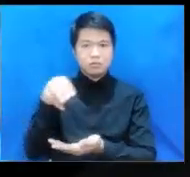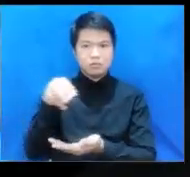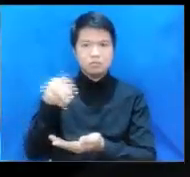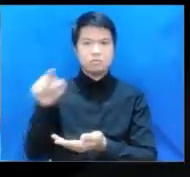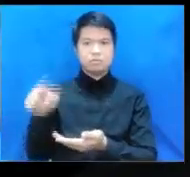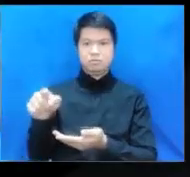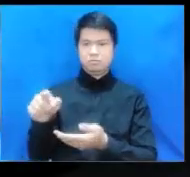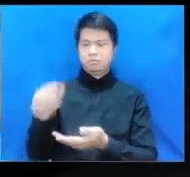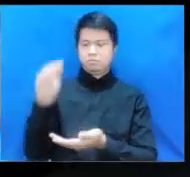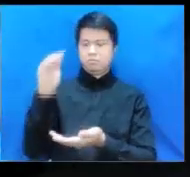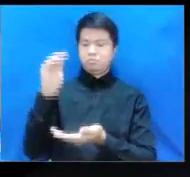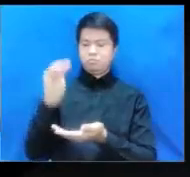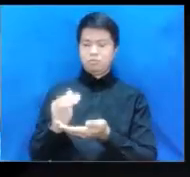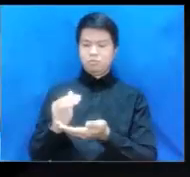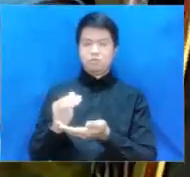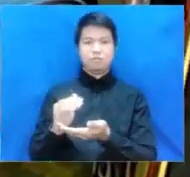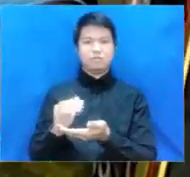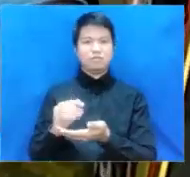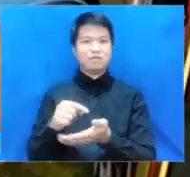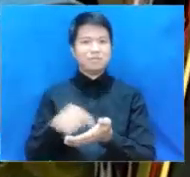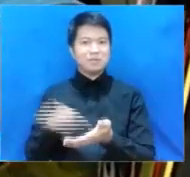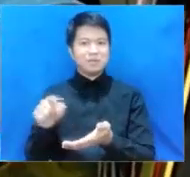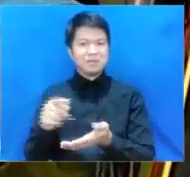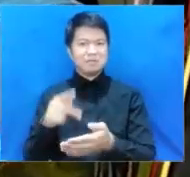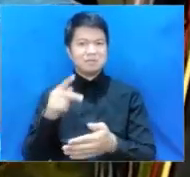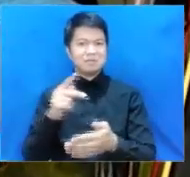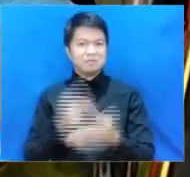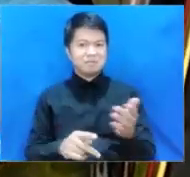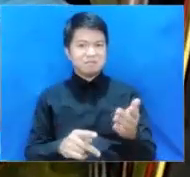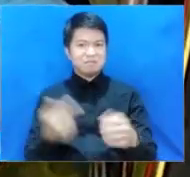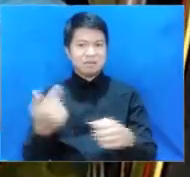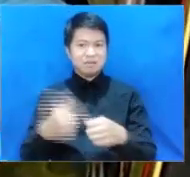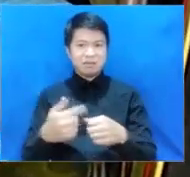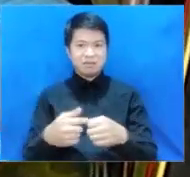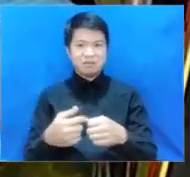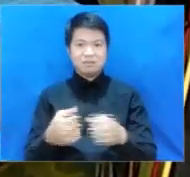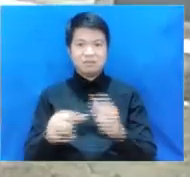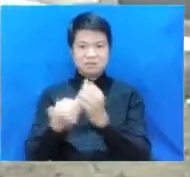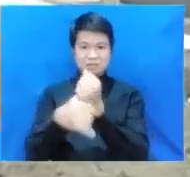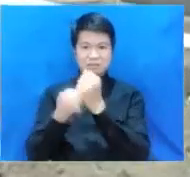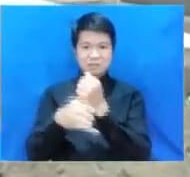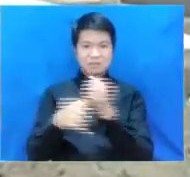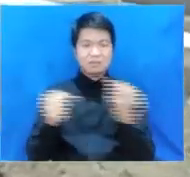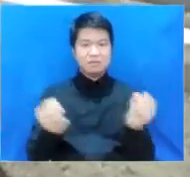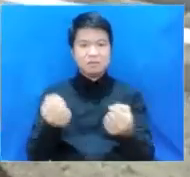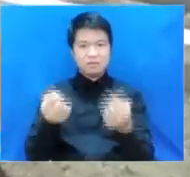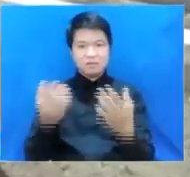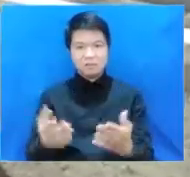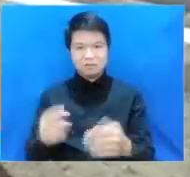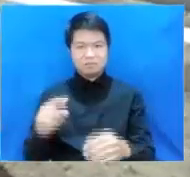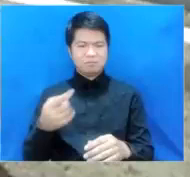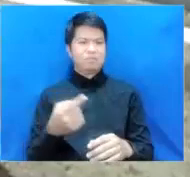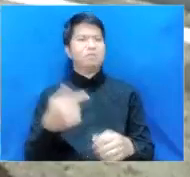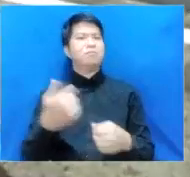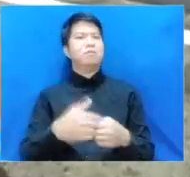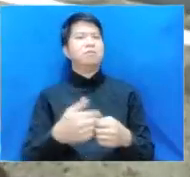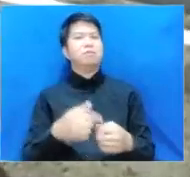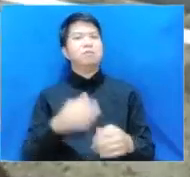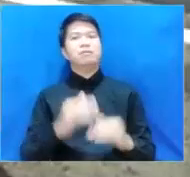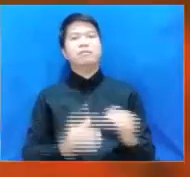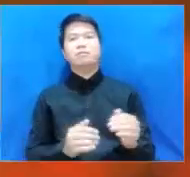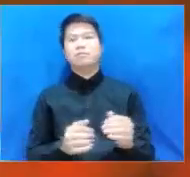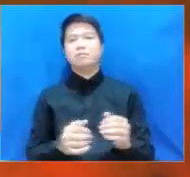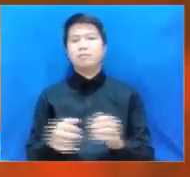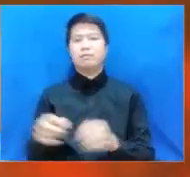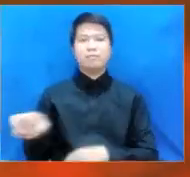sa petrolyo ng kumpanya ngayong araw. Ang jeepney driver niyang si Louie, inuna pang magpagas kaysa mamasada. Sinasamantalan niya